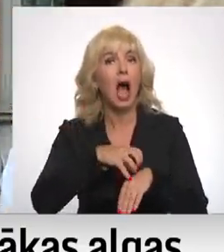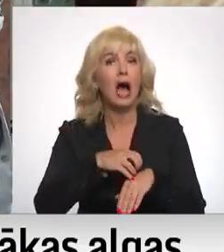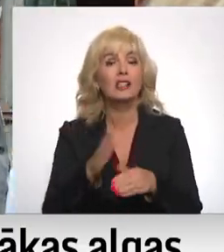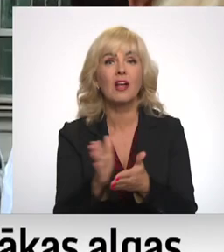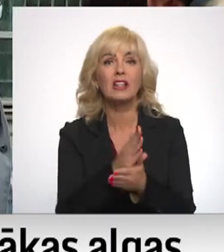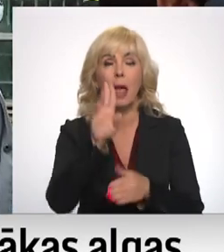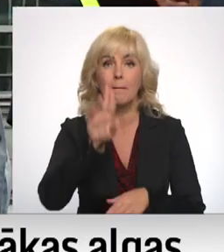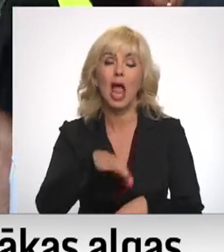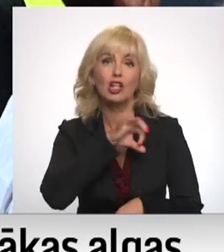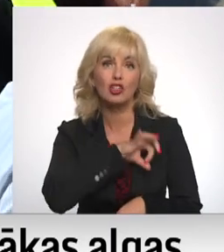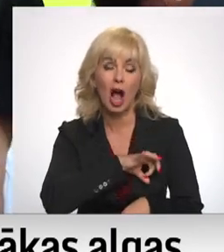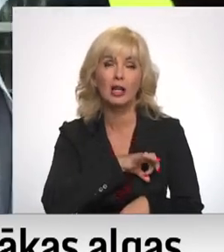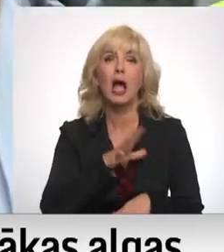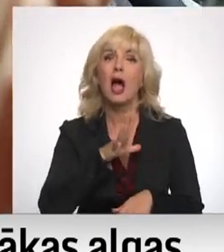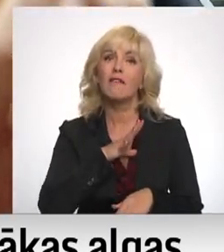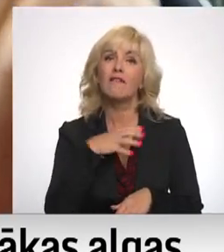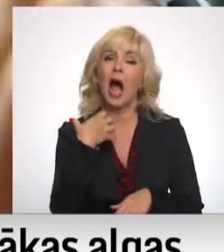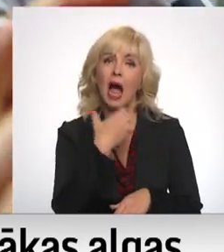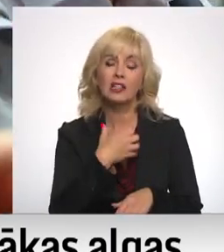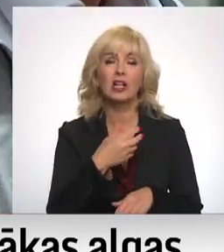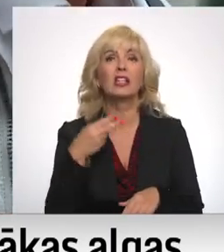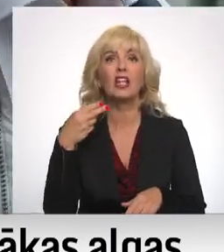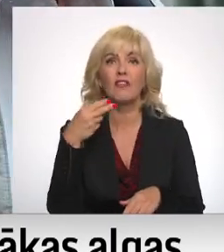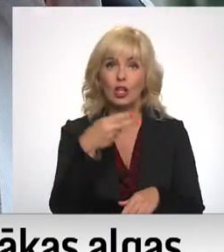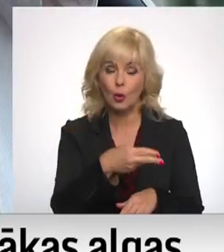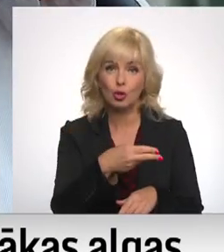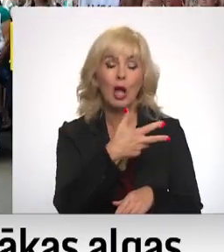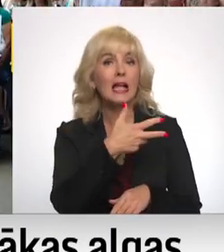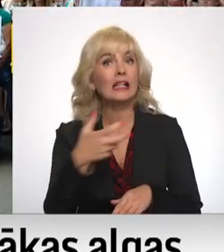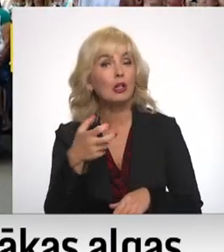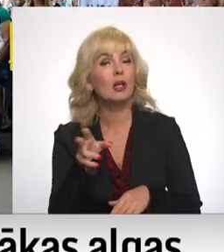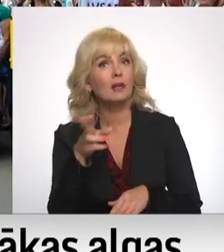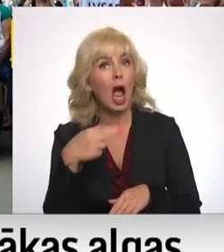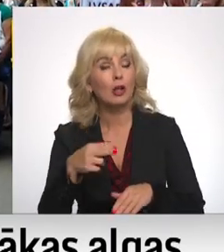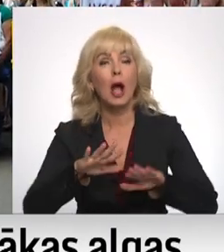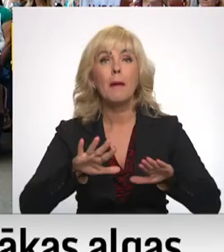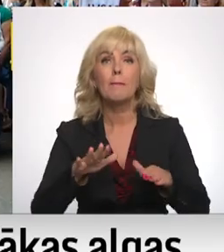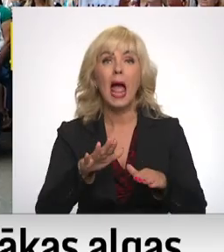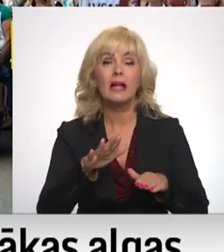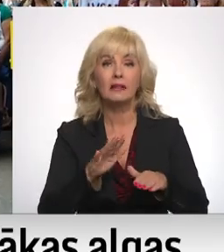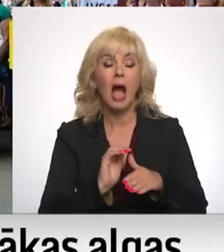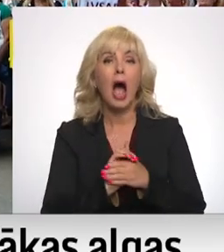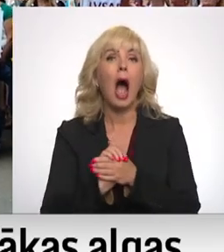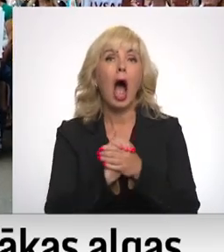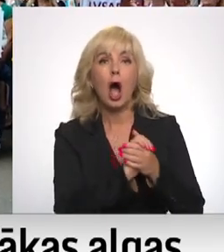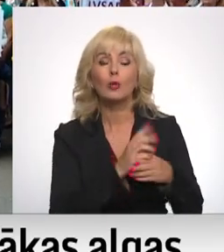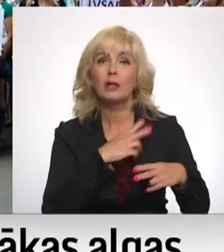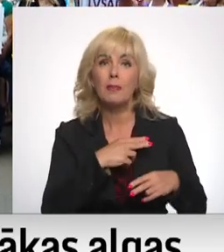darba samaksai bija jāsasniedz apmēram 2300 eiro. Mediķu arotbiedrība prasa, lai